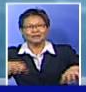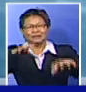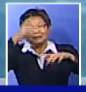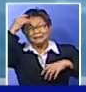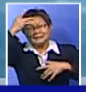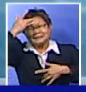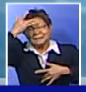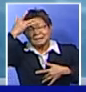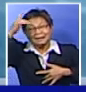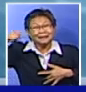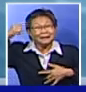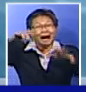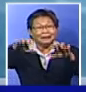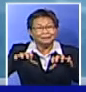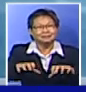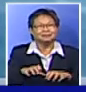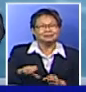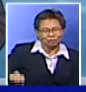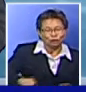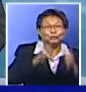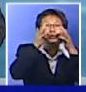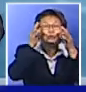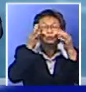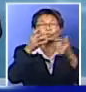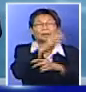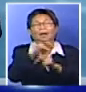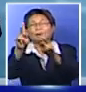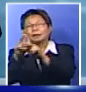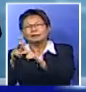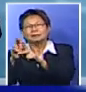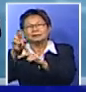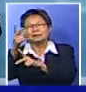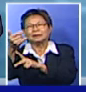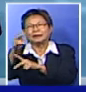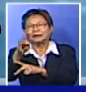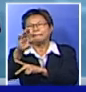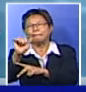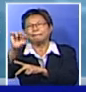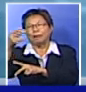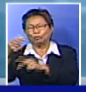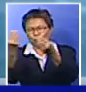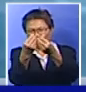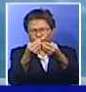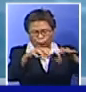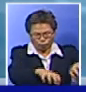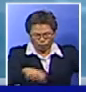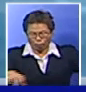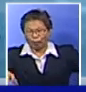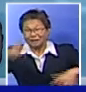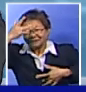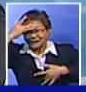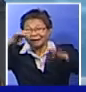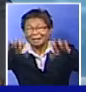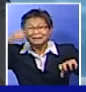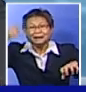tersebut ialah Pasar Basah Sungai Maung di Kuching dan Kampung Serikin di Bau, menjadikan jumlah kawasan wabak rabies di